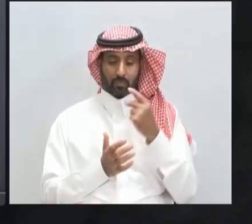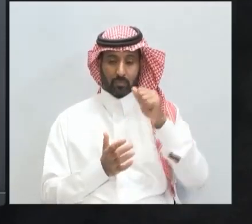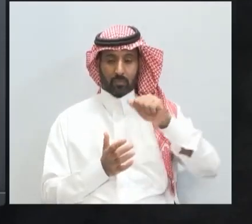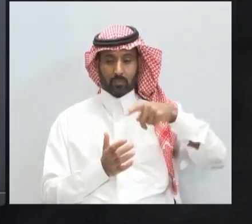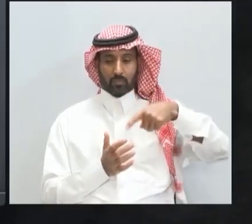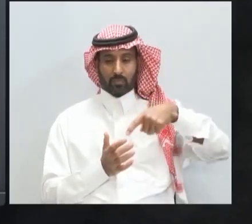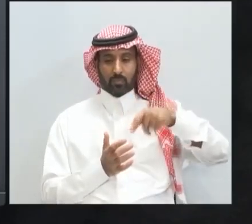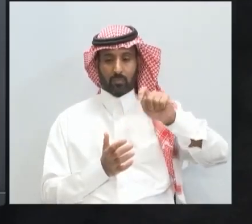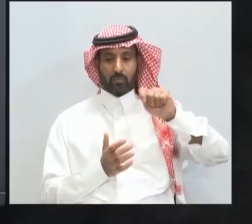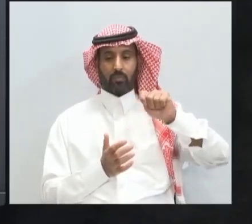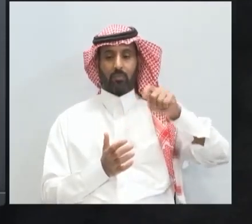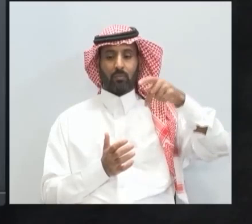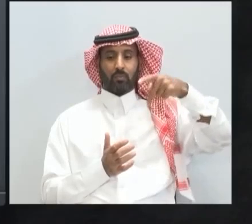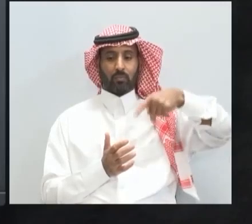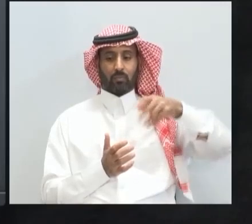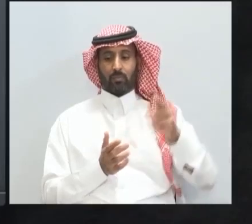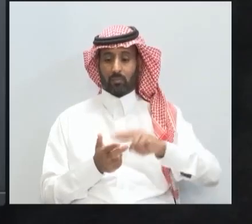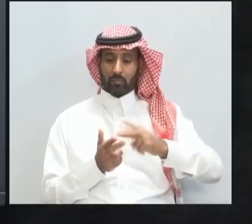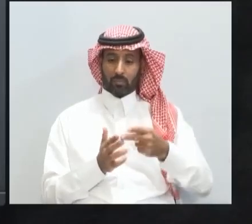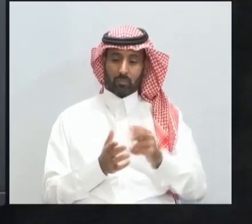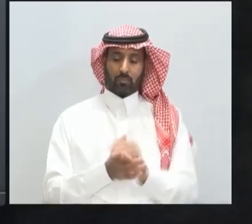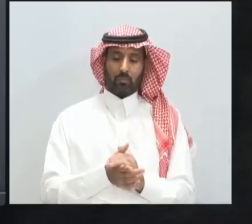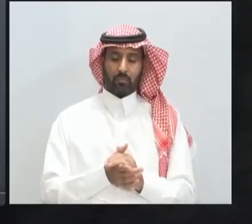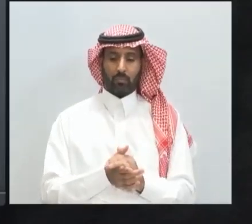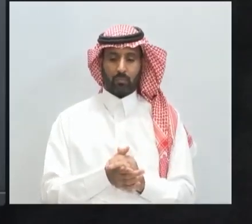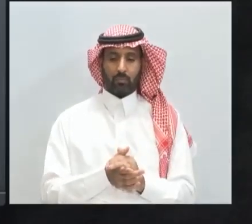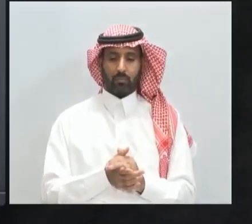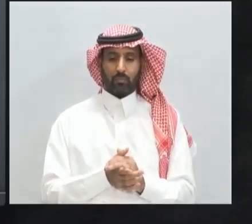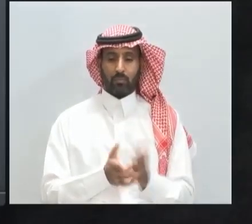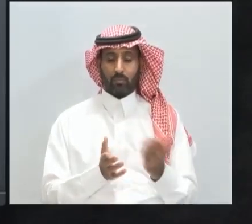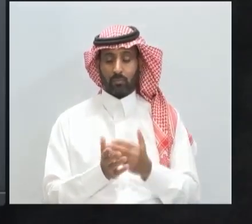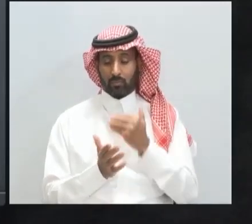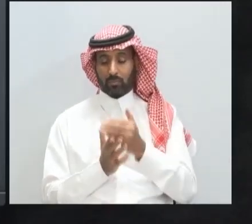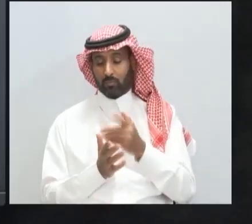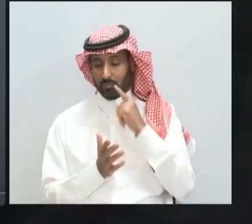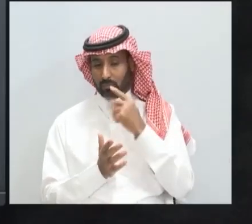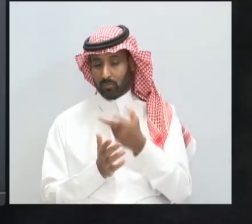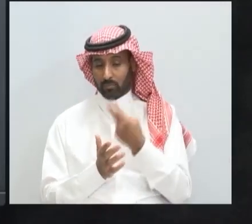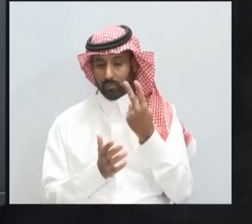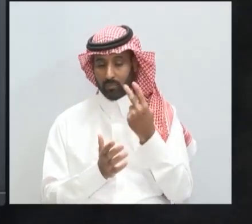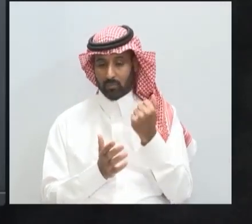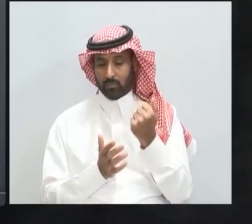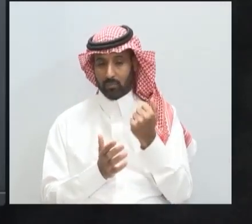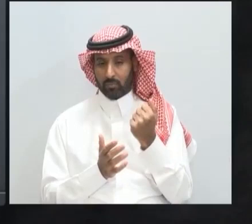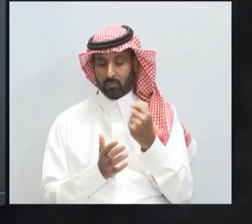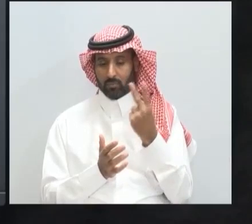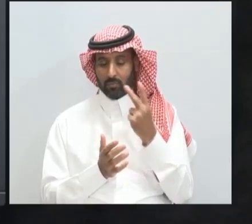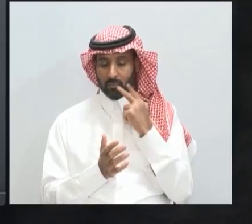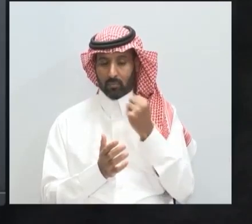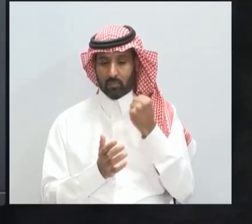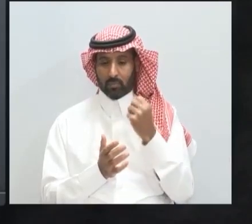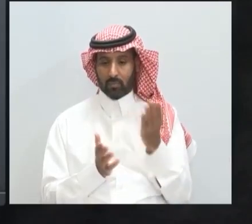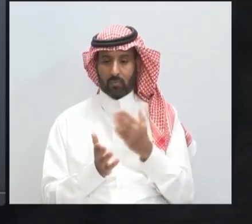التحلل السكري ذكرنا عندما ينتقل البيروفيت الى الميتوكندريا سوف نستخدم اثنين او مركبين من